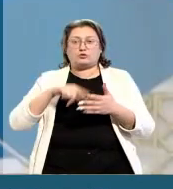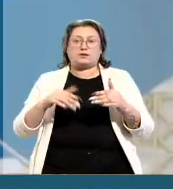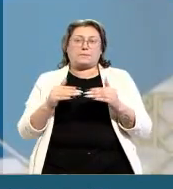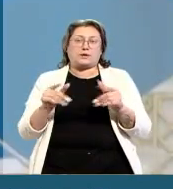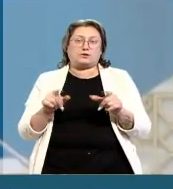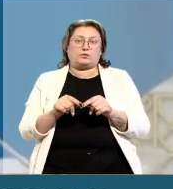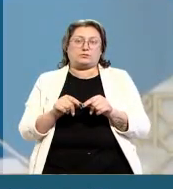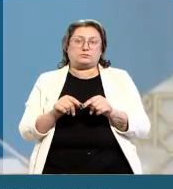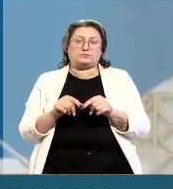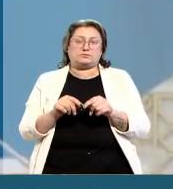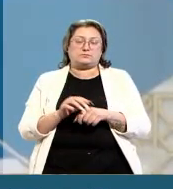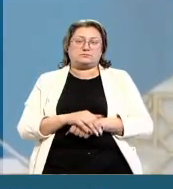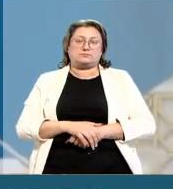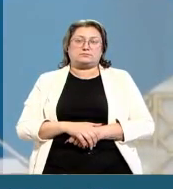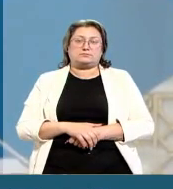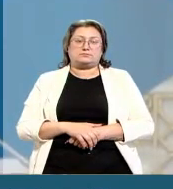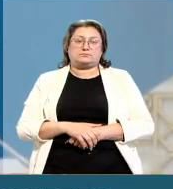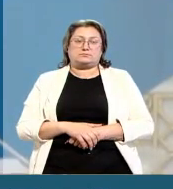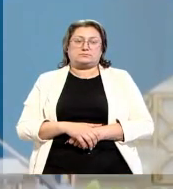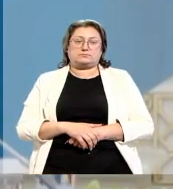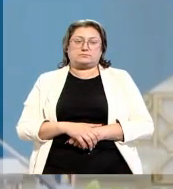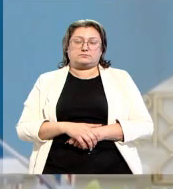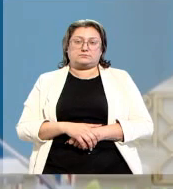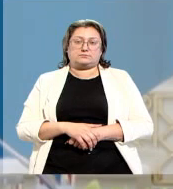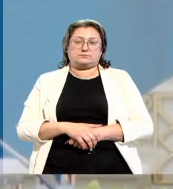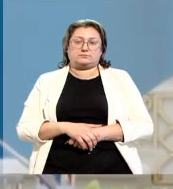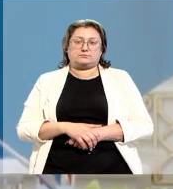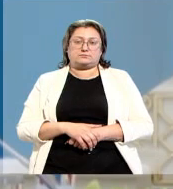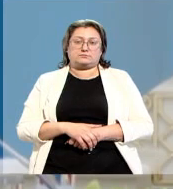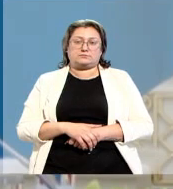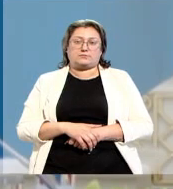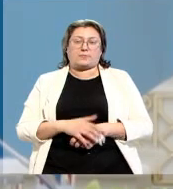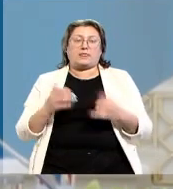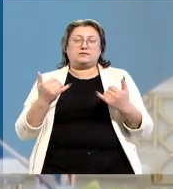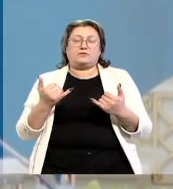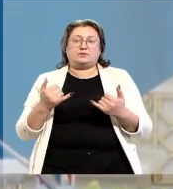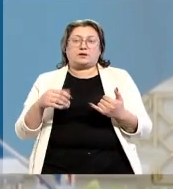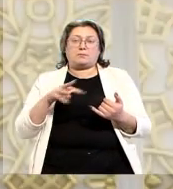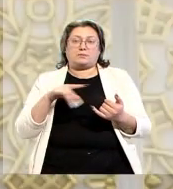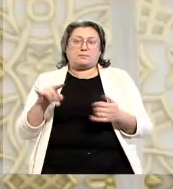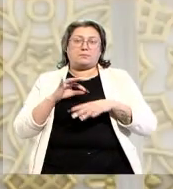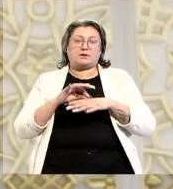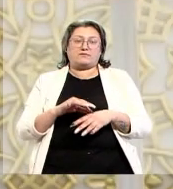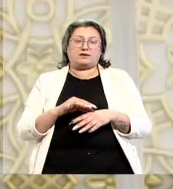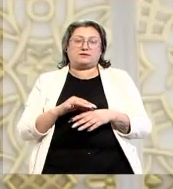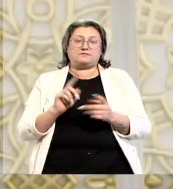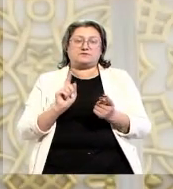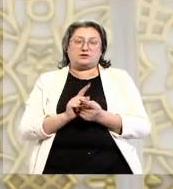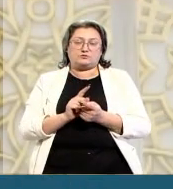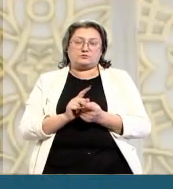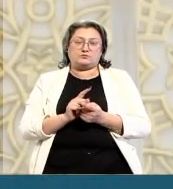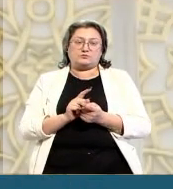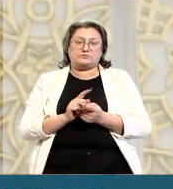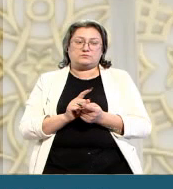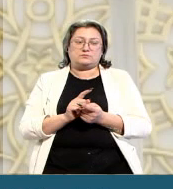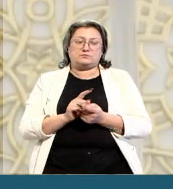болады. Бүгін біз өзекті халықаралық мәселелер бойынша пікір алмасып, Біріккен Ұлттар Ұйымы жарғысын, соның ішінде аумақтық тұтастық,